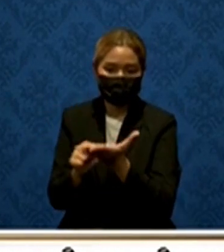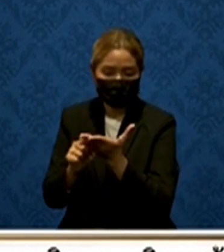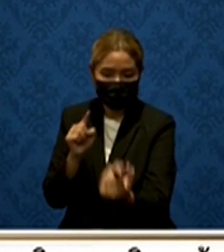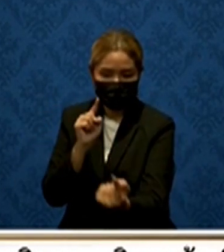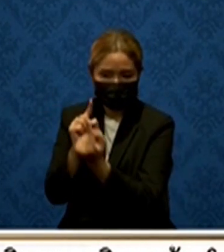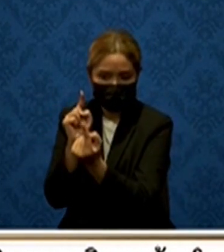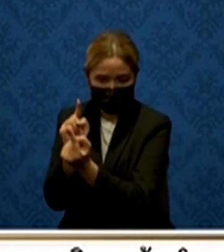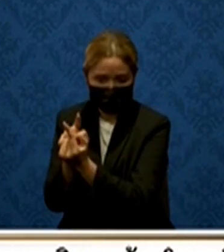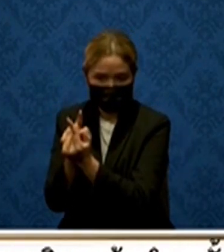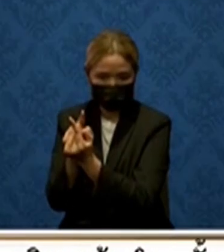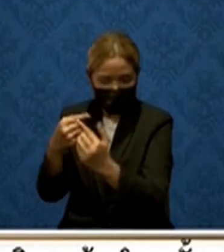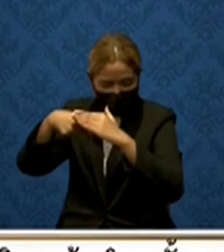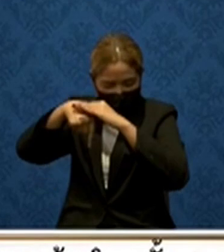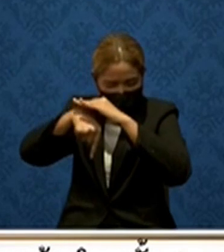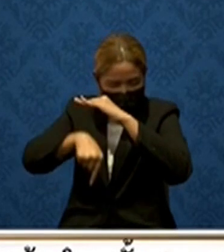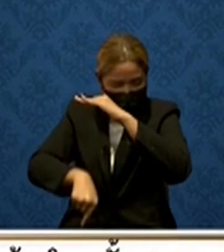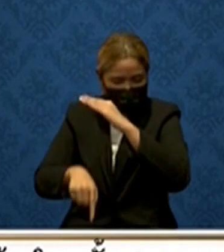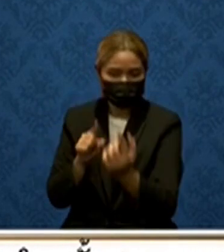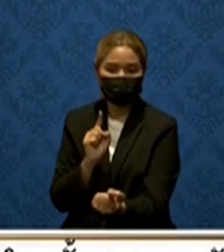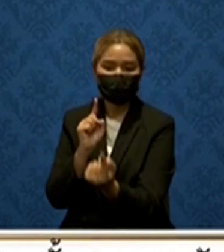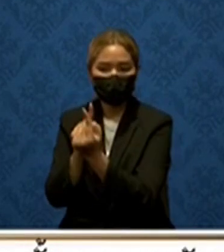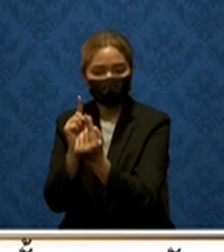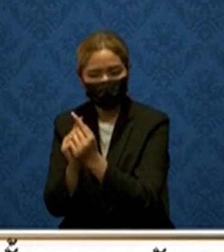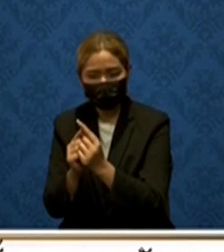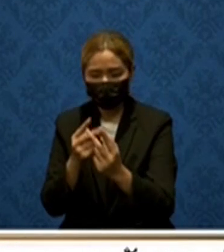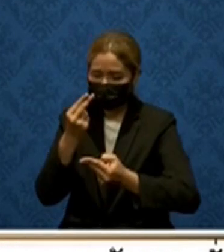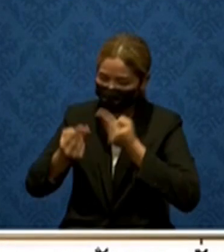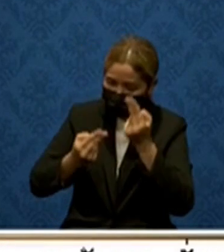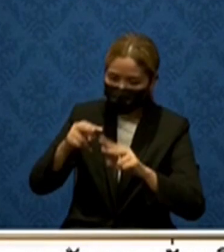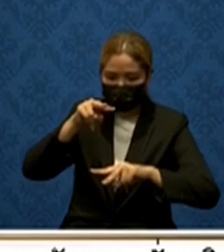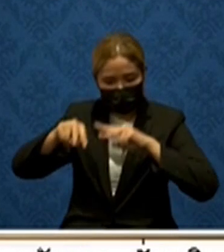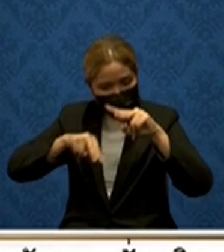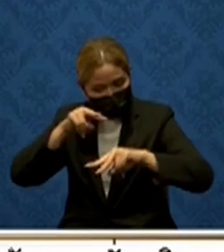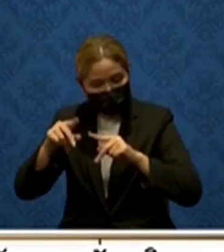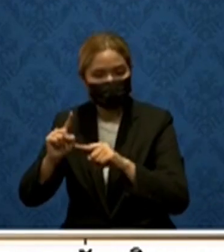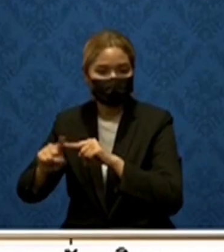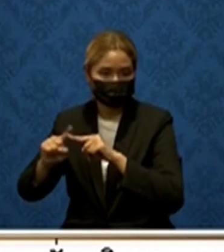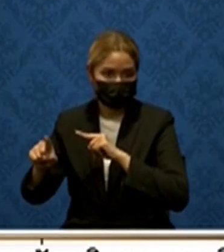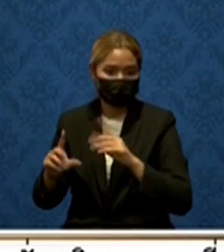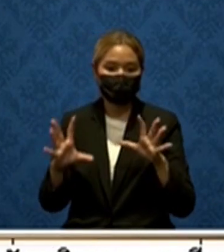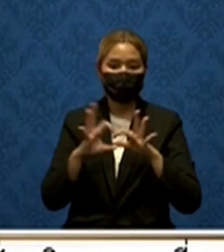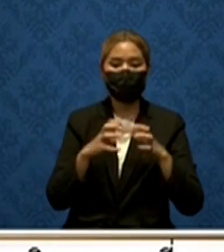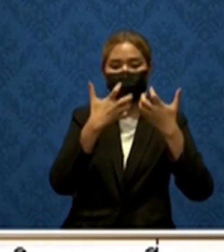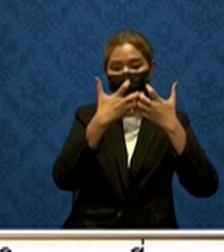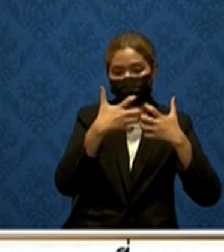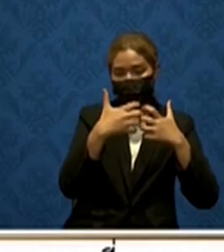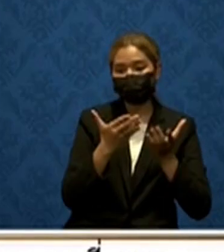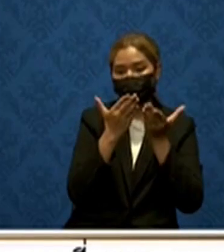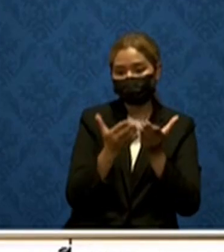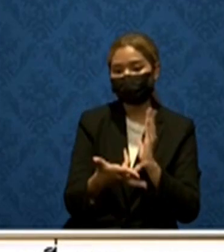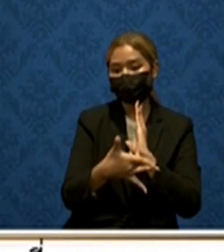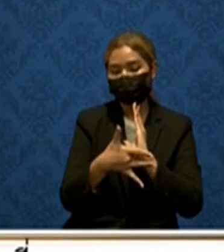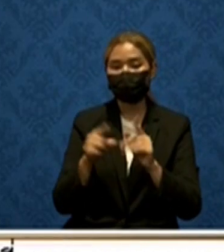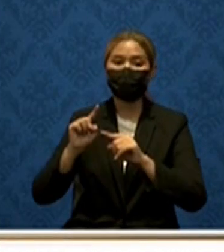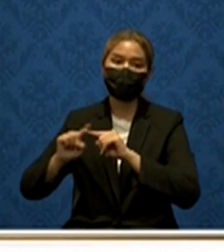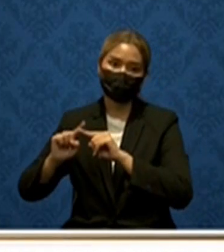ลุกมีมาตรการตงกต้มือเชิงลึกลงไปดูลึกถึงขนาดระบบ Logisticsคือการขนส่งบกเรืออากา